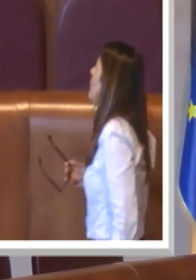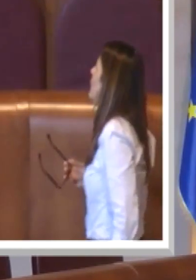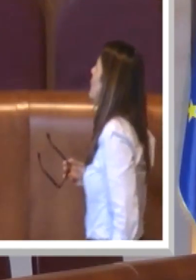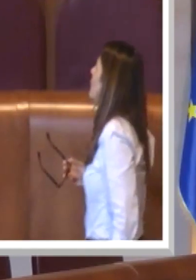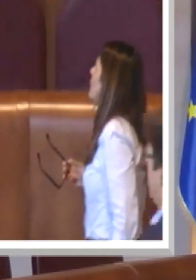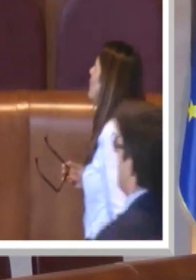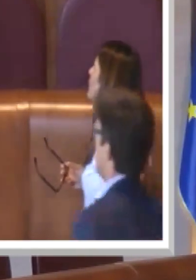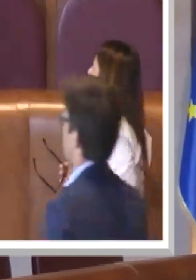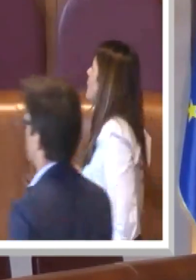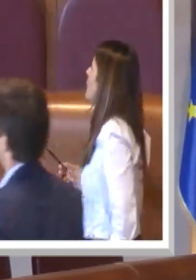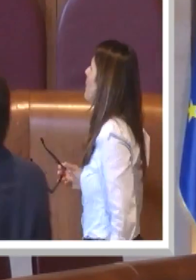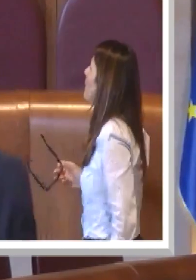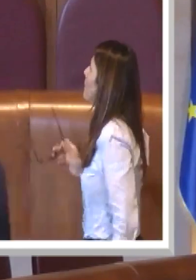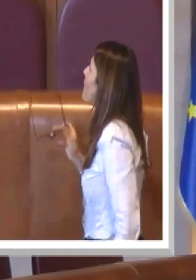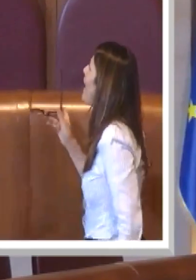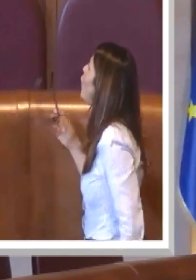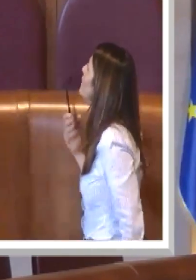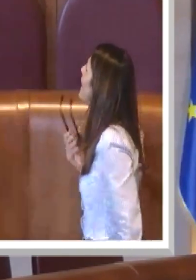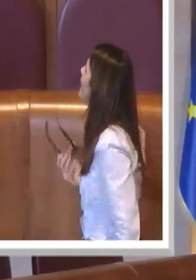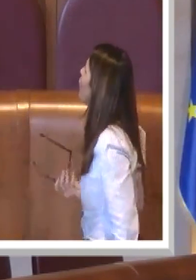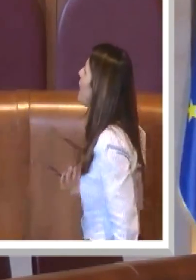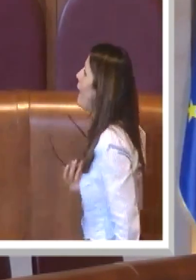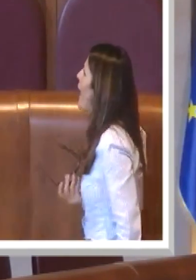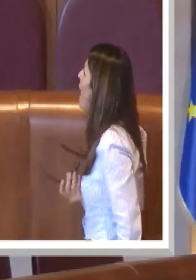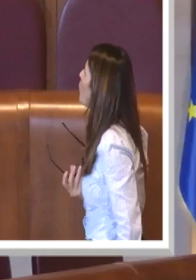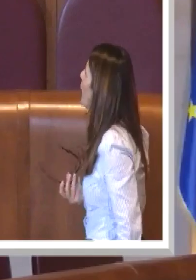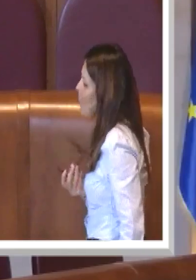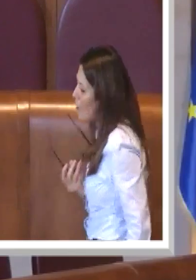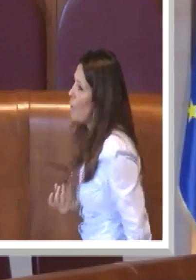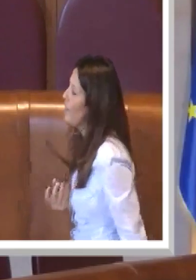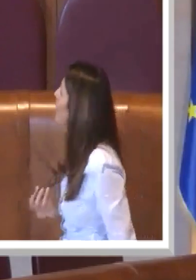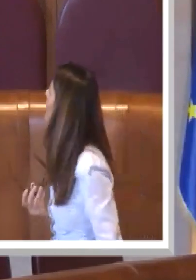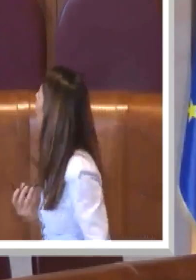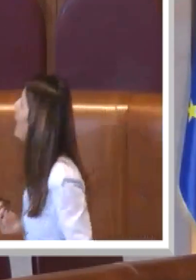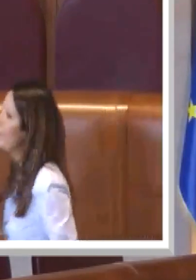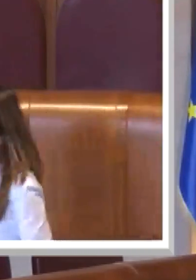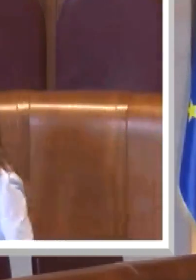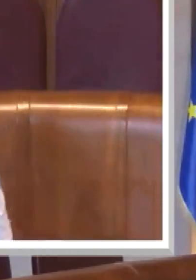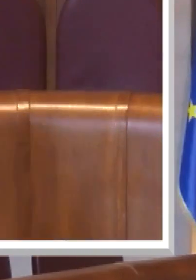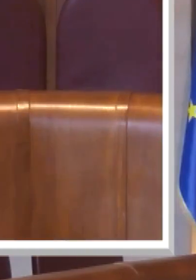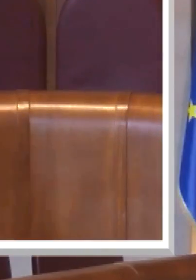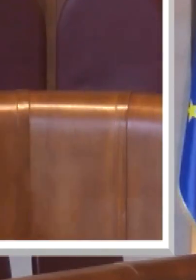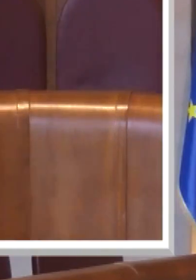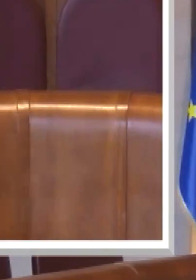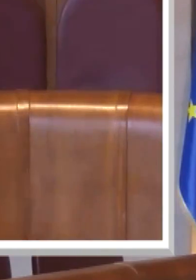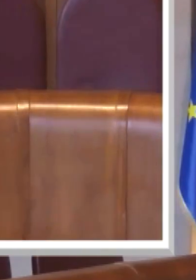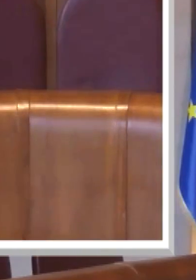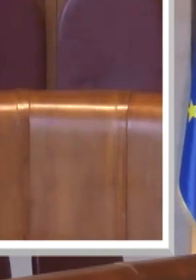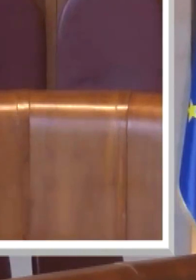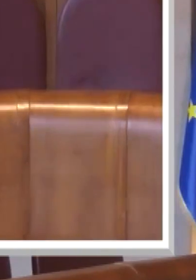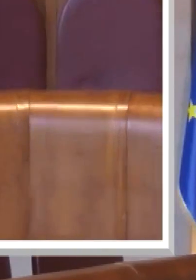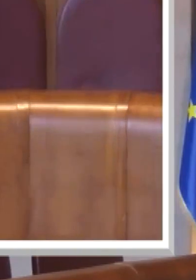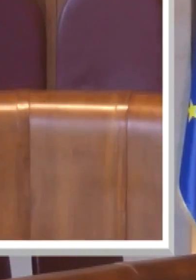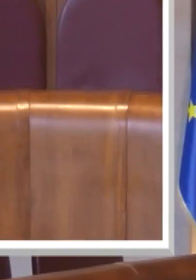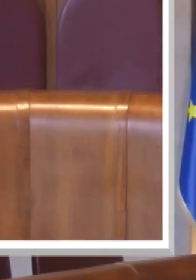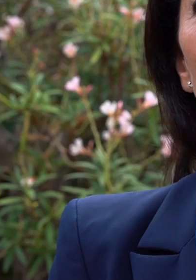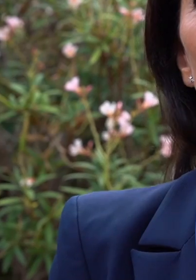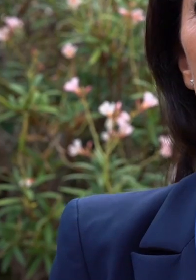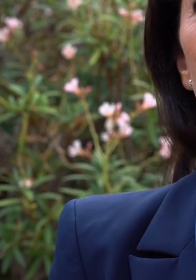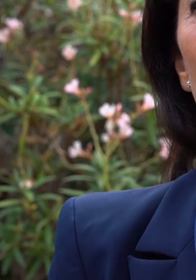riguardo il personale. Non era stato né programmato né concordato, e quindi io ho fatto capire che la capigruppo successiva avrebbe